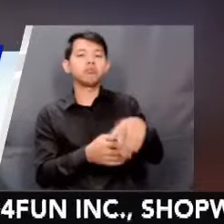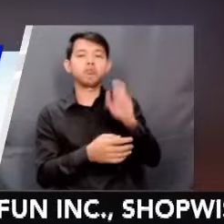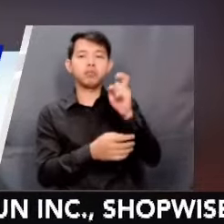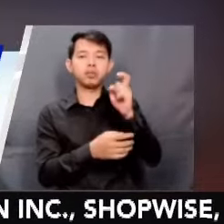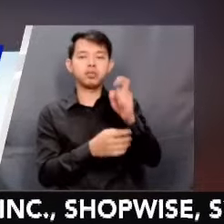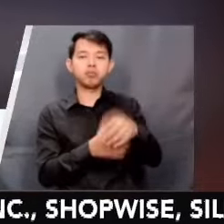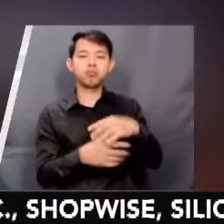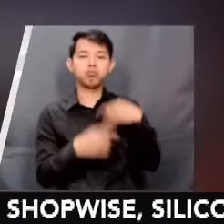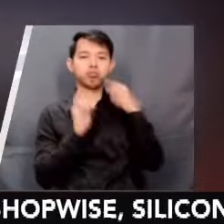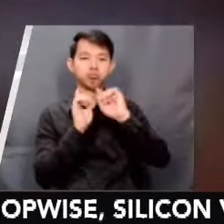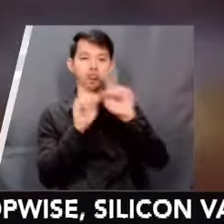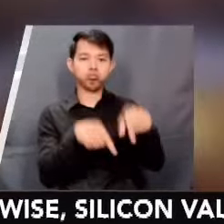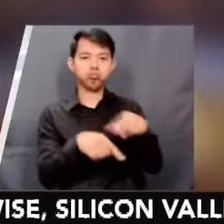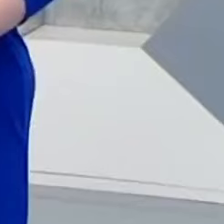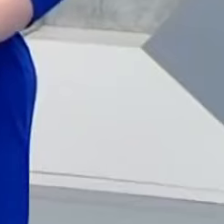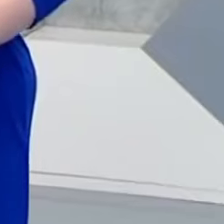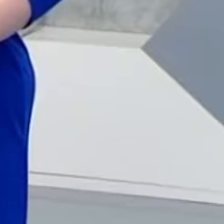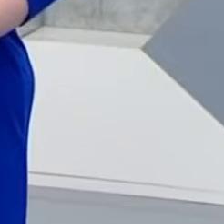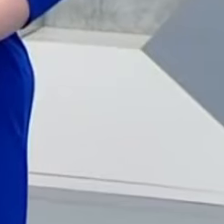apoy.